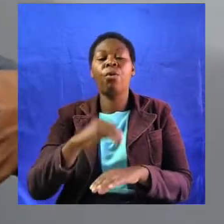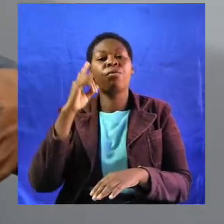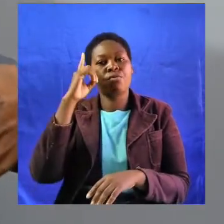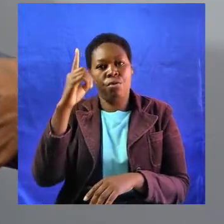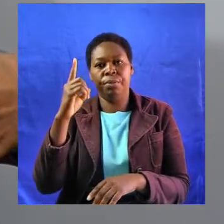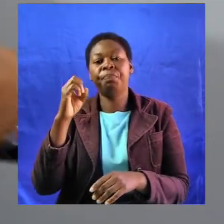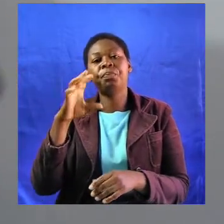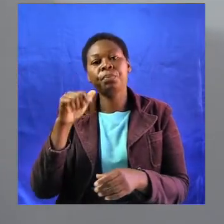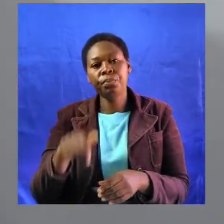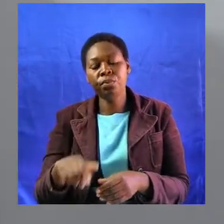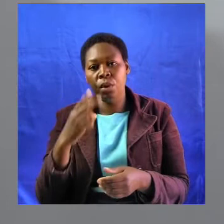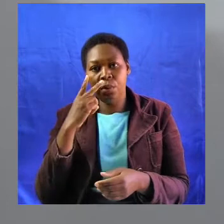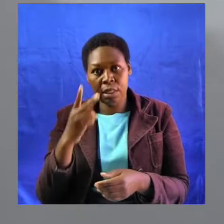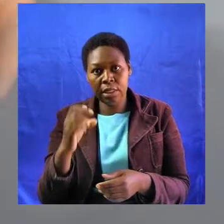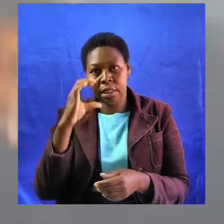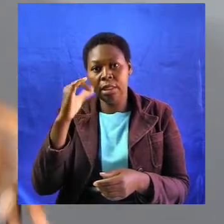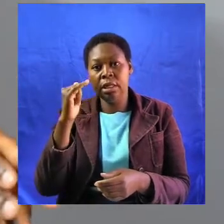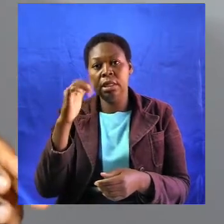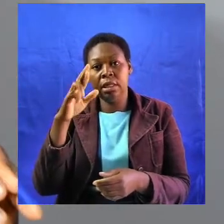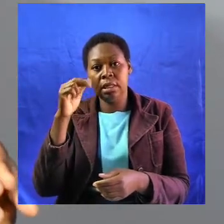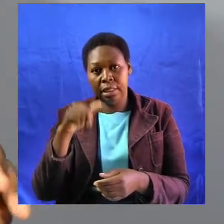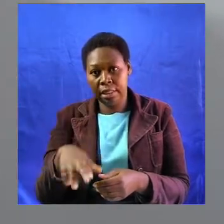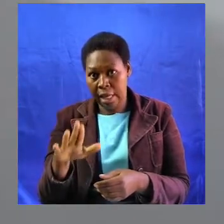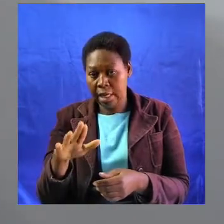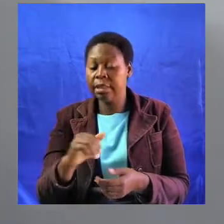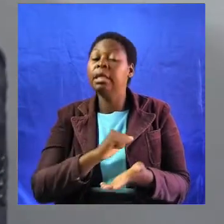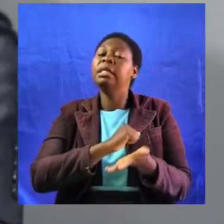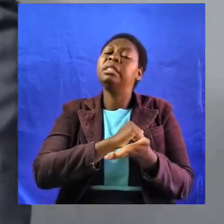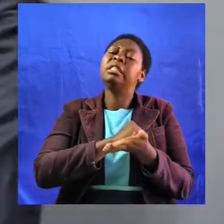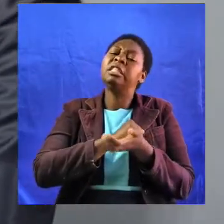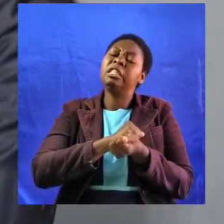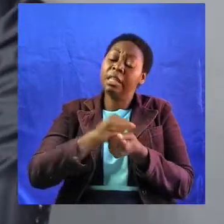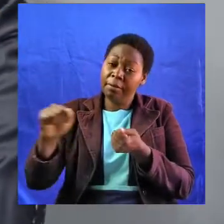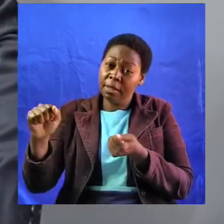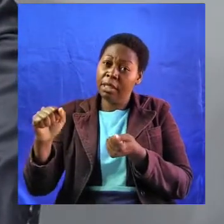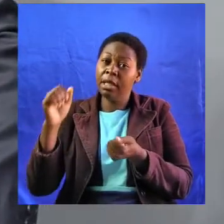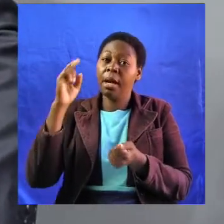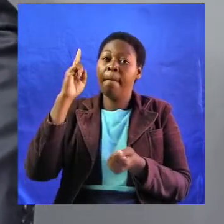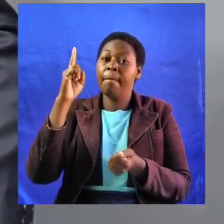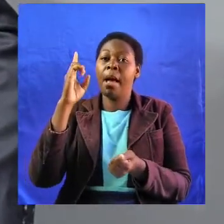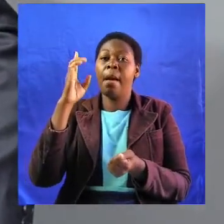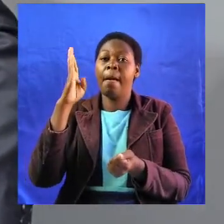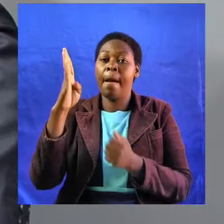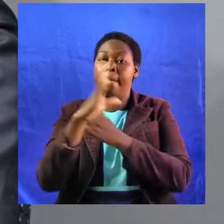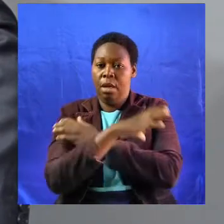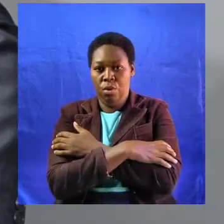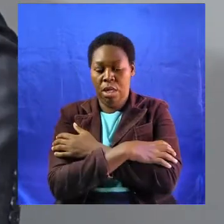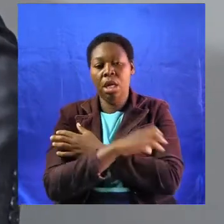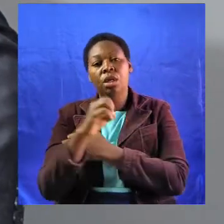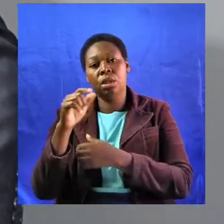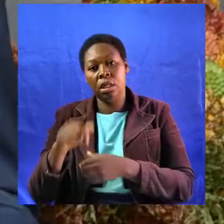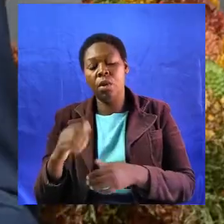umambo weBabylon ndopatoda kutangira ipapo. Tiende naye hande ipana Isaiah. Isaiah chapter 45